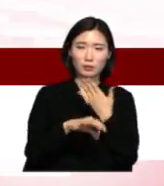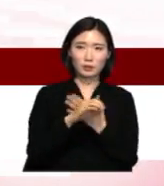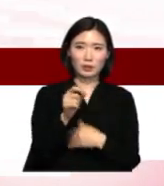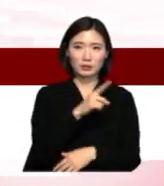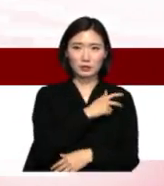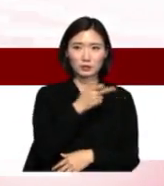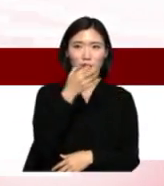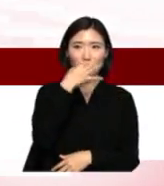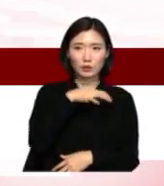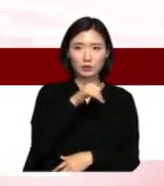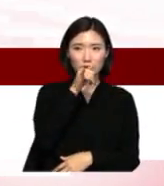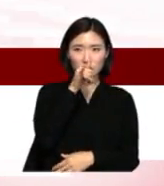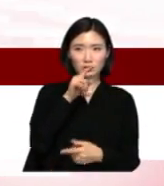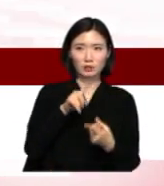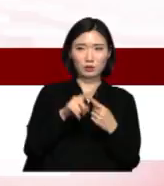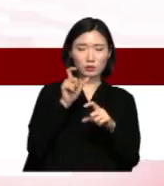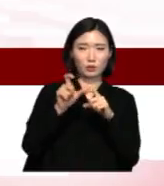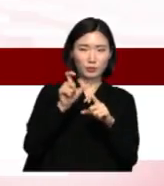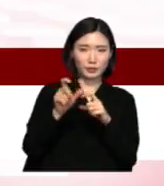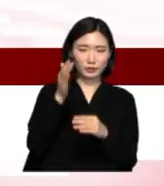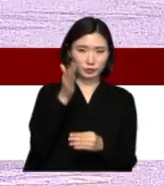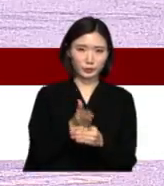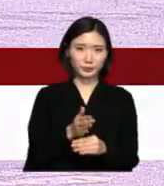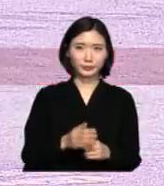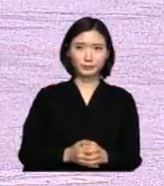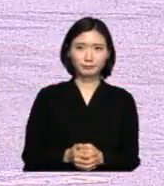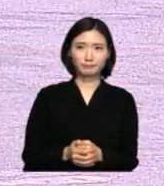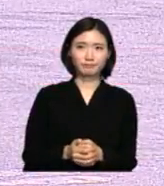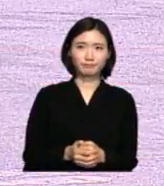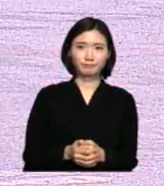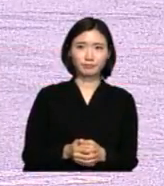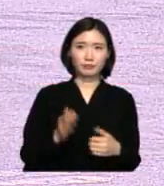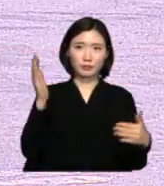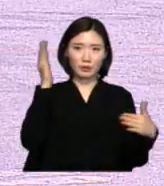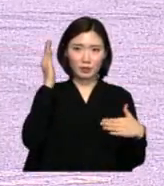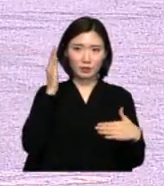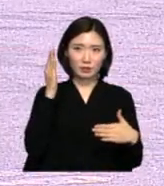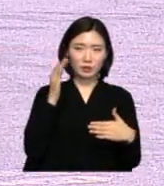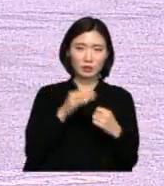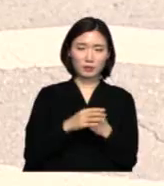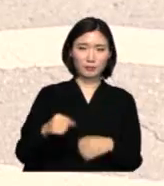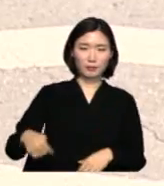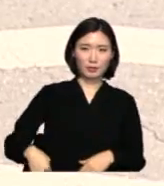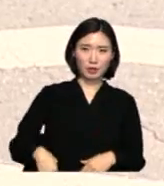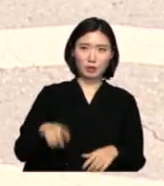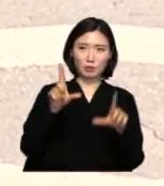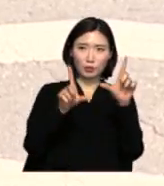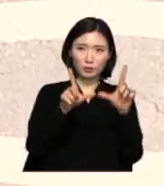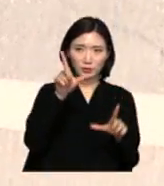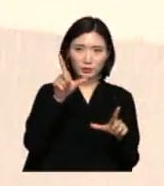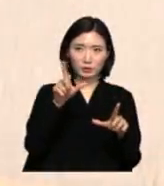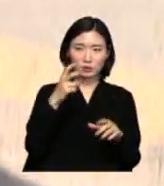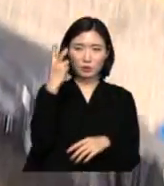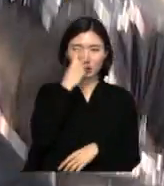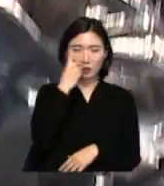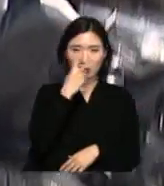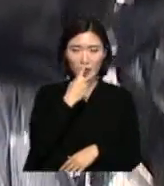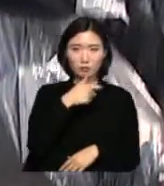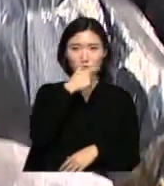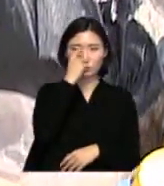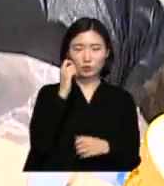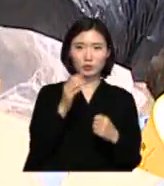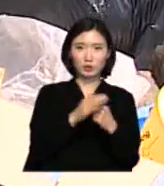어떻게 하면 가장 큰 효과를 낼 수 있을까 고민하고는 있죠, 저희가 항상. 학생들의 비양심적 태도와 지자체의 관리 감독 부족